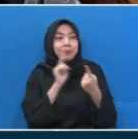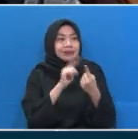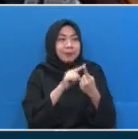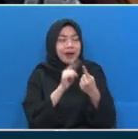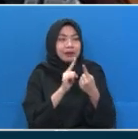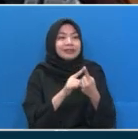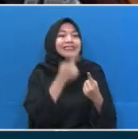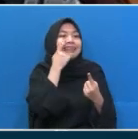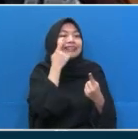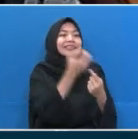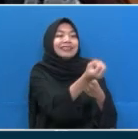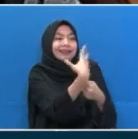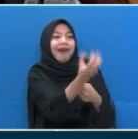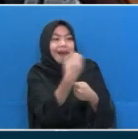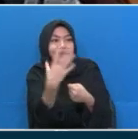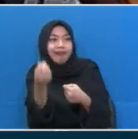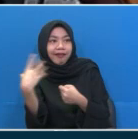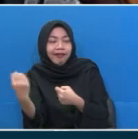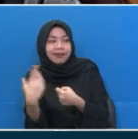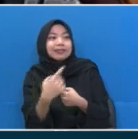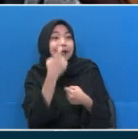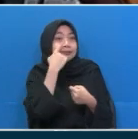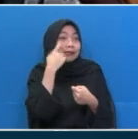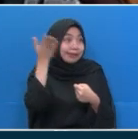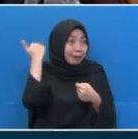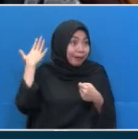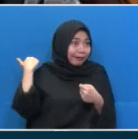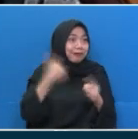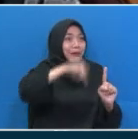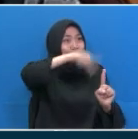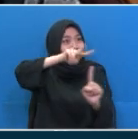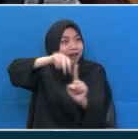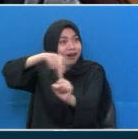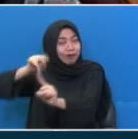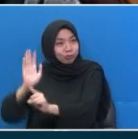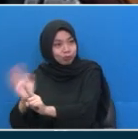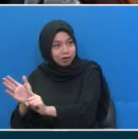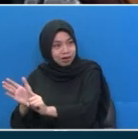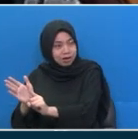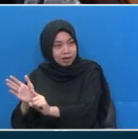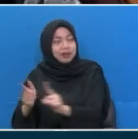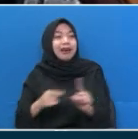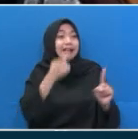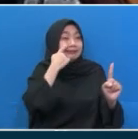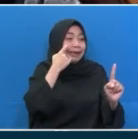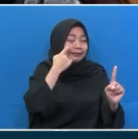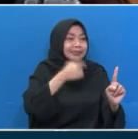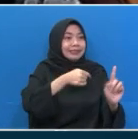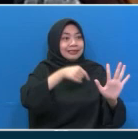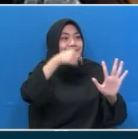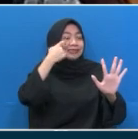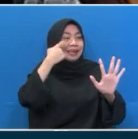keterangan saksi ya keterangan saksi-seksi sudah diperiksa di persidangan nah keterangan saksi itu juga harus melihat Apakah ada